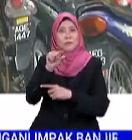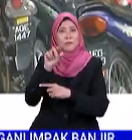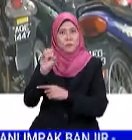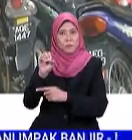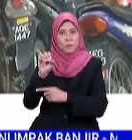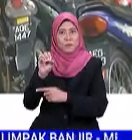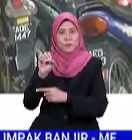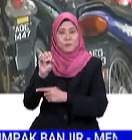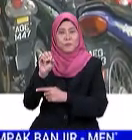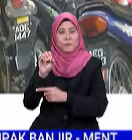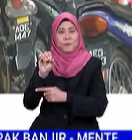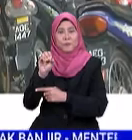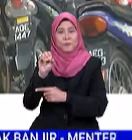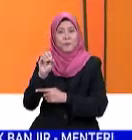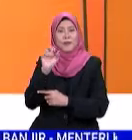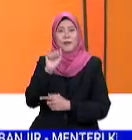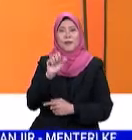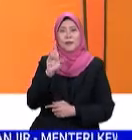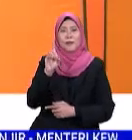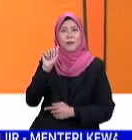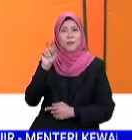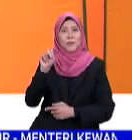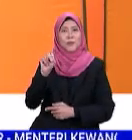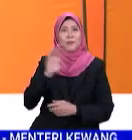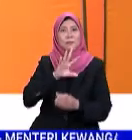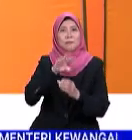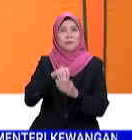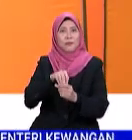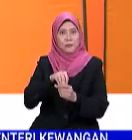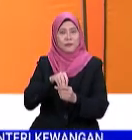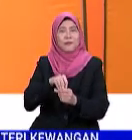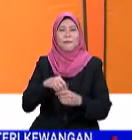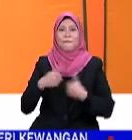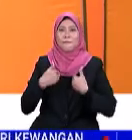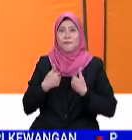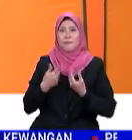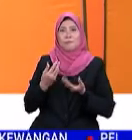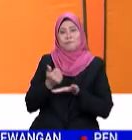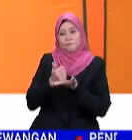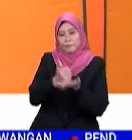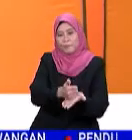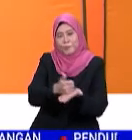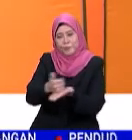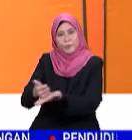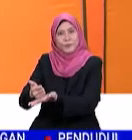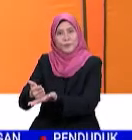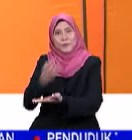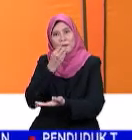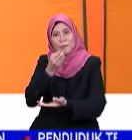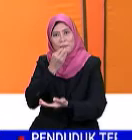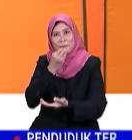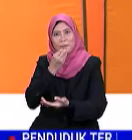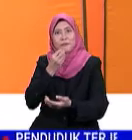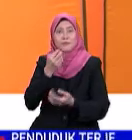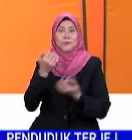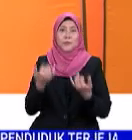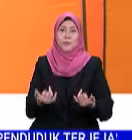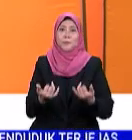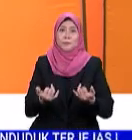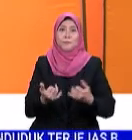juga dari ADUN yang terlibat lah, juga ada menyalurkan bantuan lah, makanan pada hari ini.